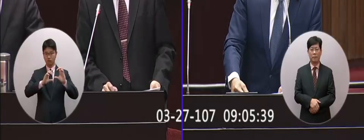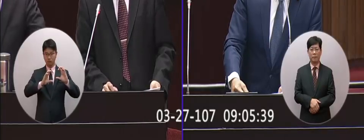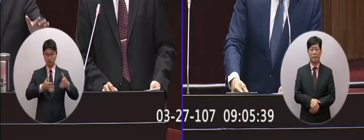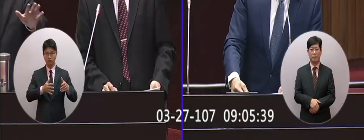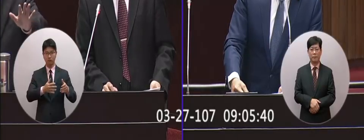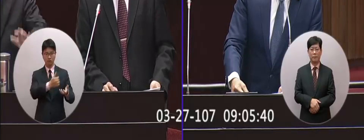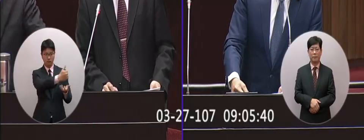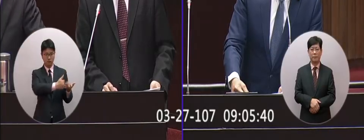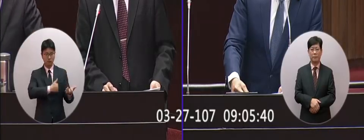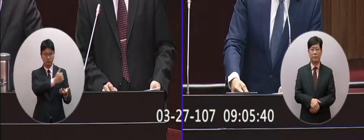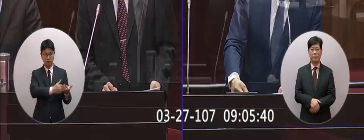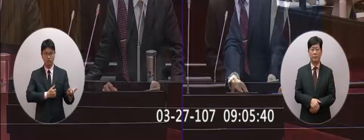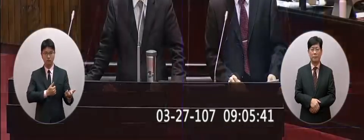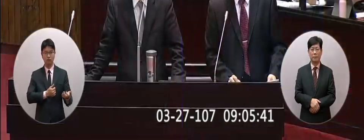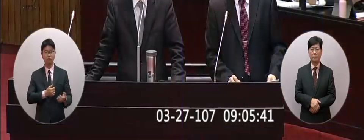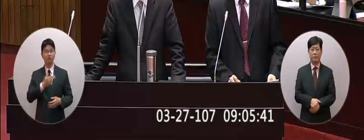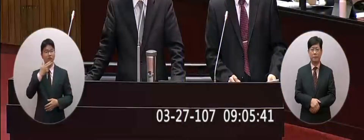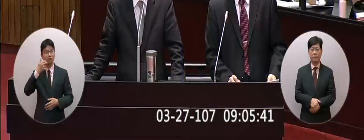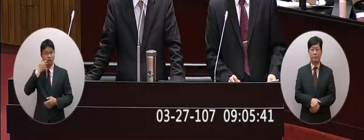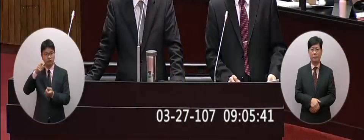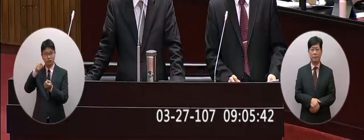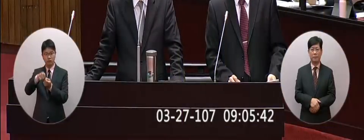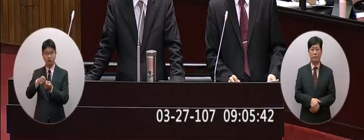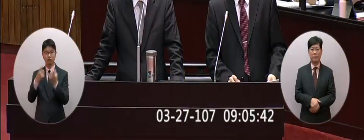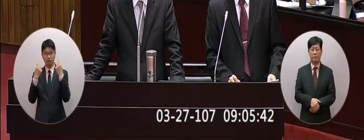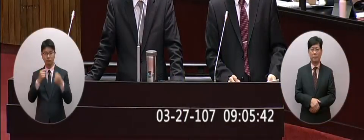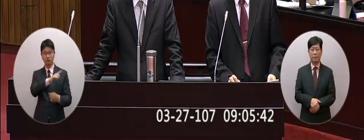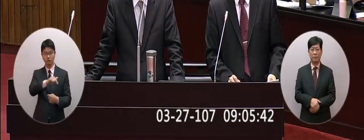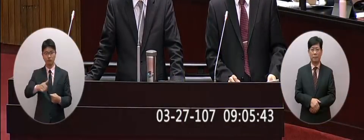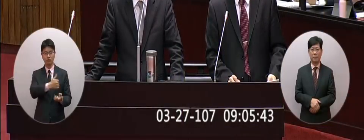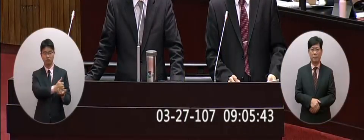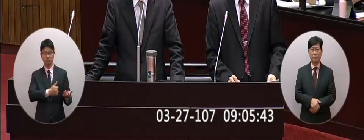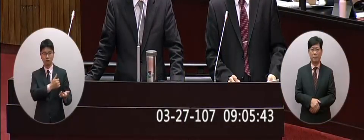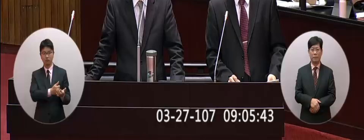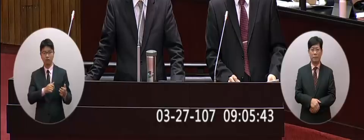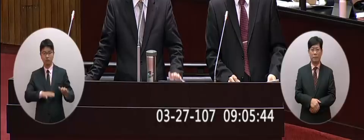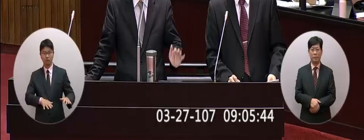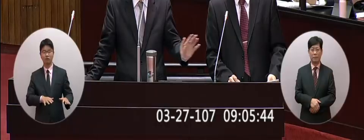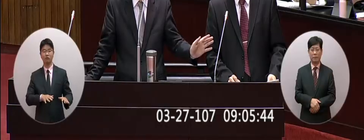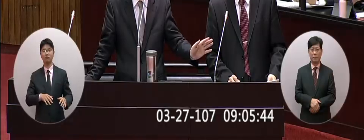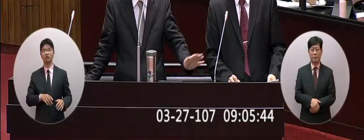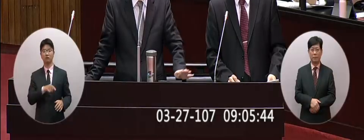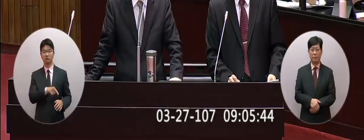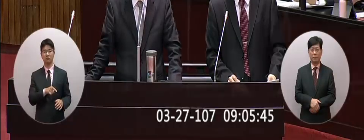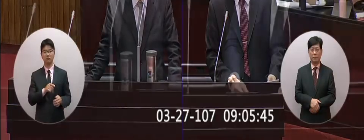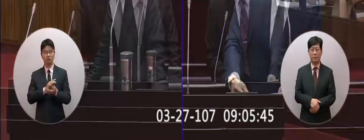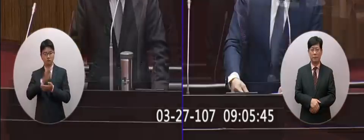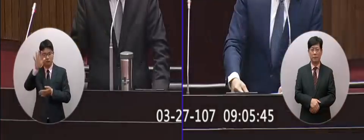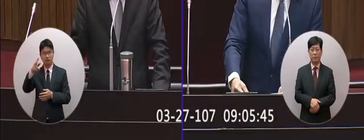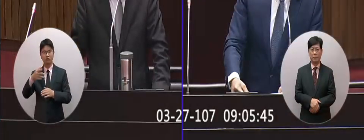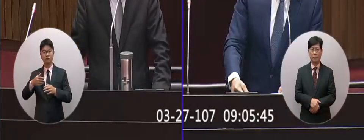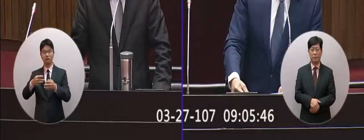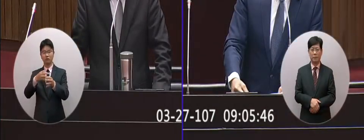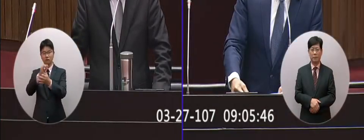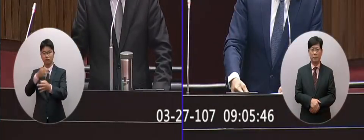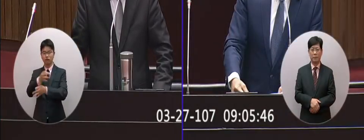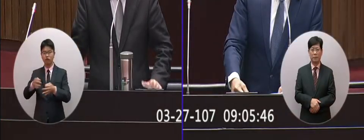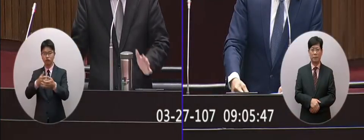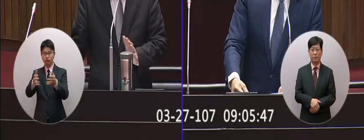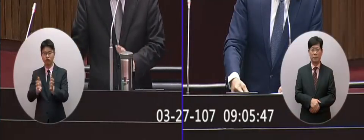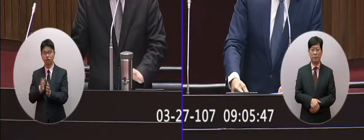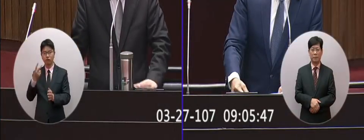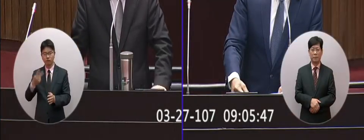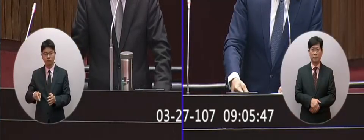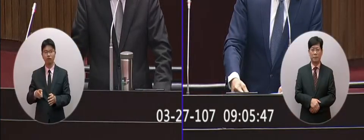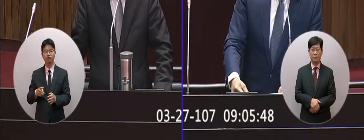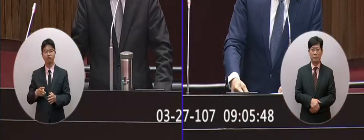中国进口了这个钢铝的原料进到台湾来这部分后续经济部会统计完之后，